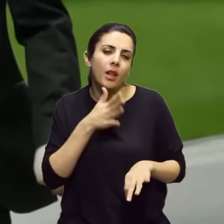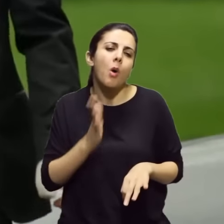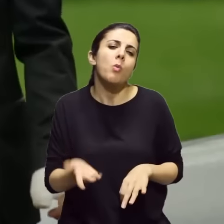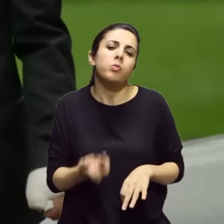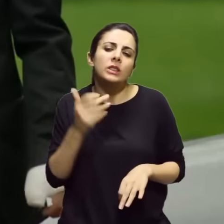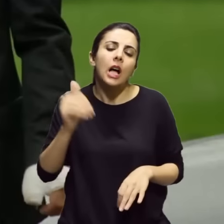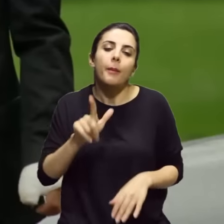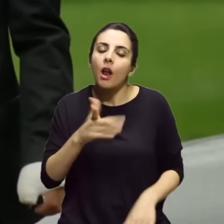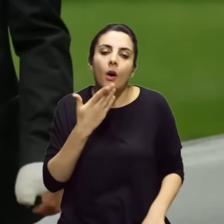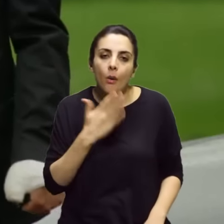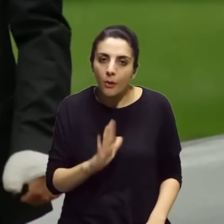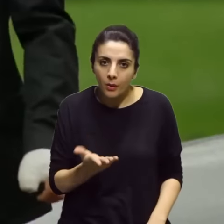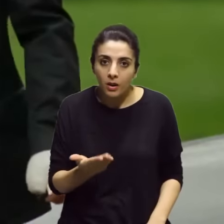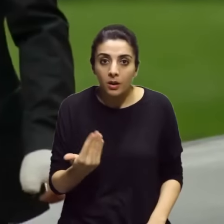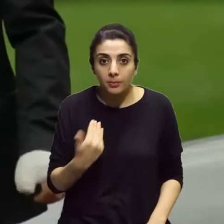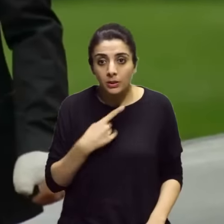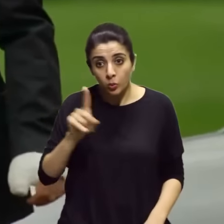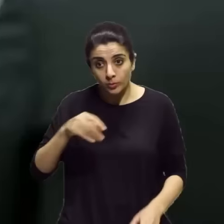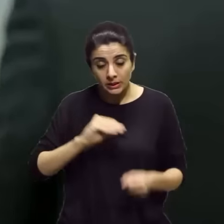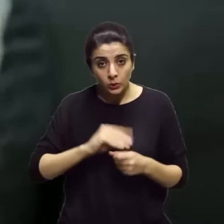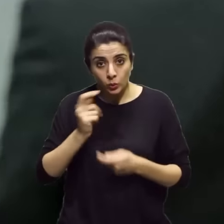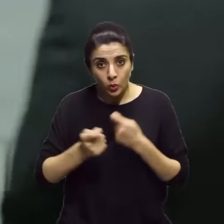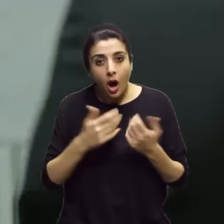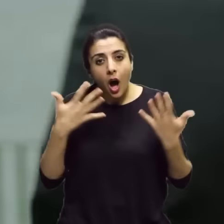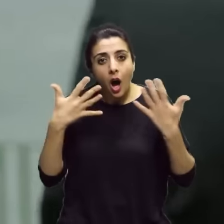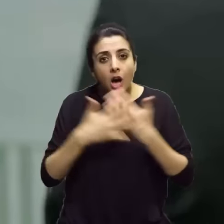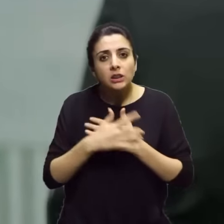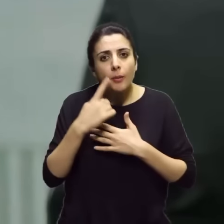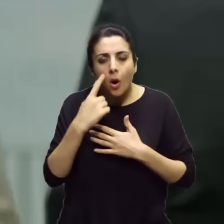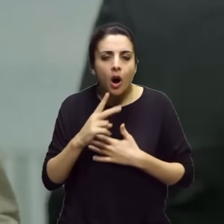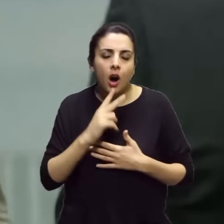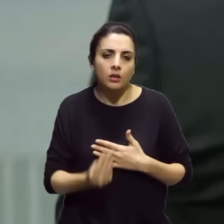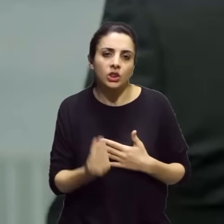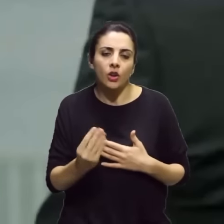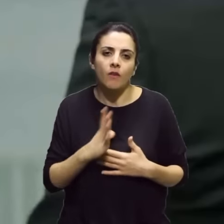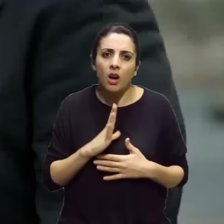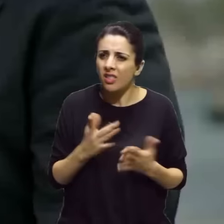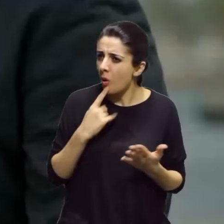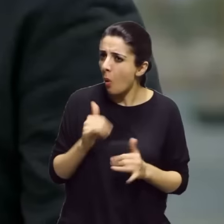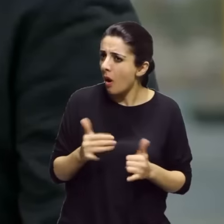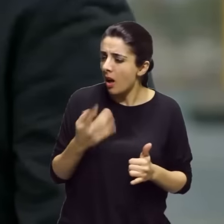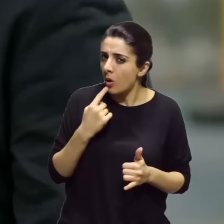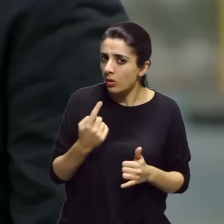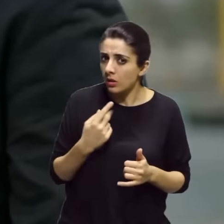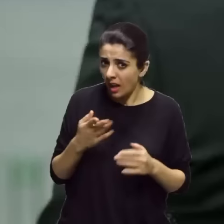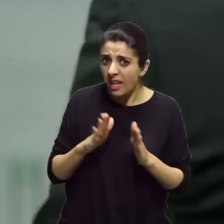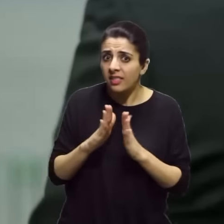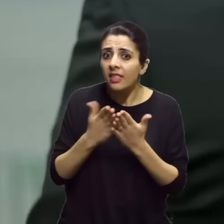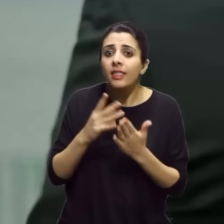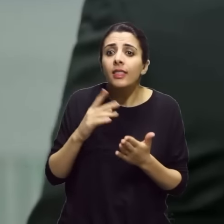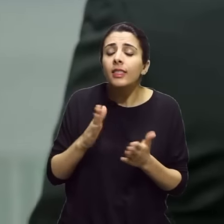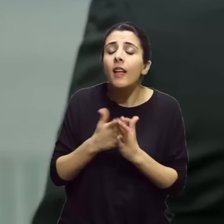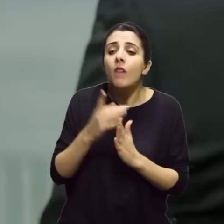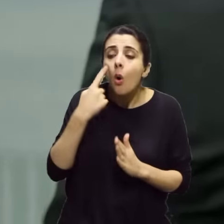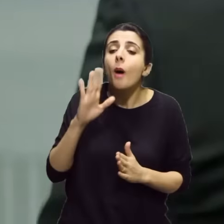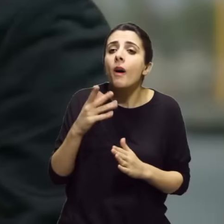boşuna gelmenize gerek kalmaz. Biz bulmaya çalışıyoruz abi. Akşama kadar netleşir abi. Ne oyunu ne oyunu ya? Açıp nikah defterinde görmemiş mi kabak